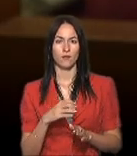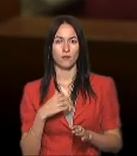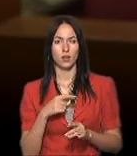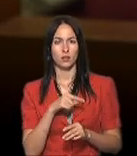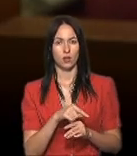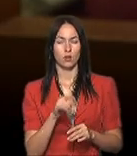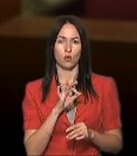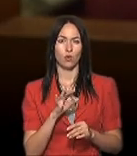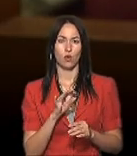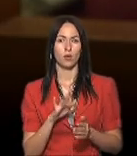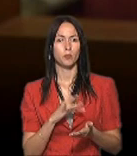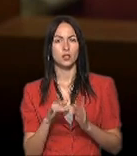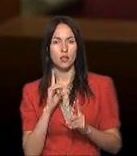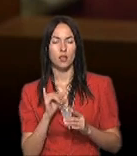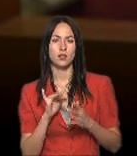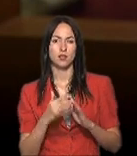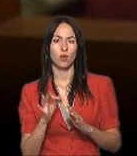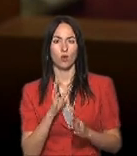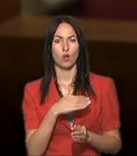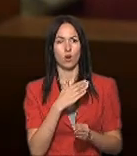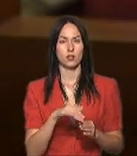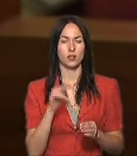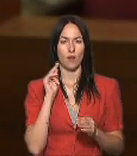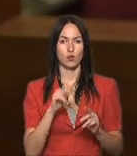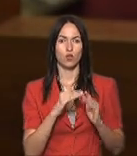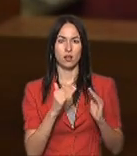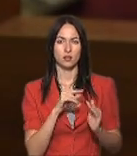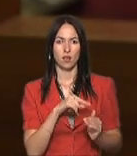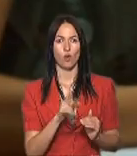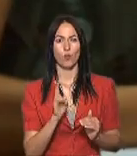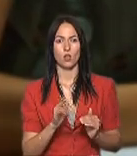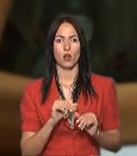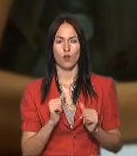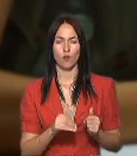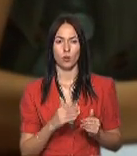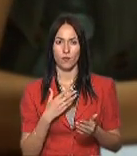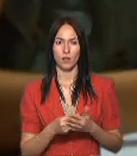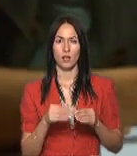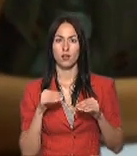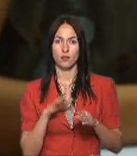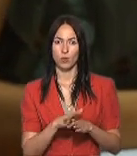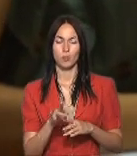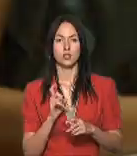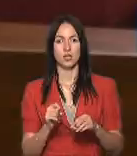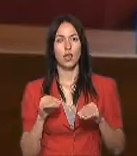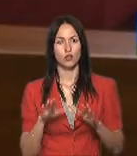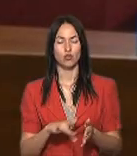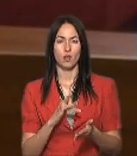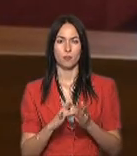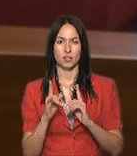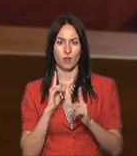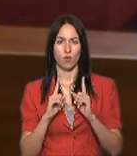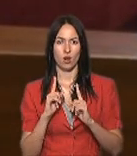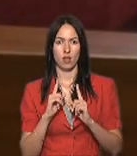щодо реорганізації або ліквідації навчальних закладів комунальної форми власності здійснюється за рішенням місцевої ради.